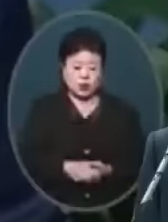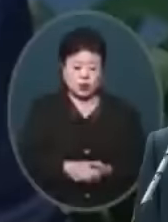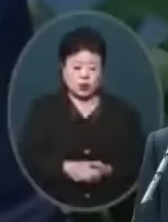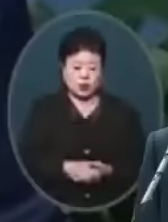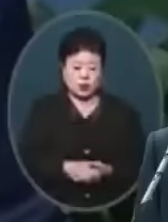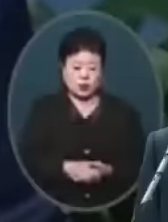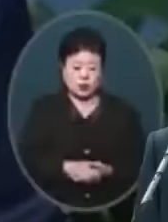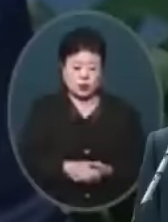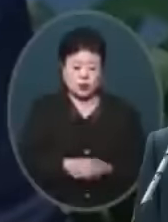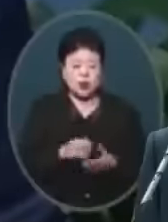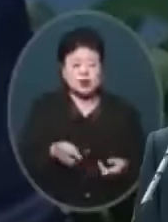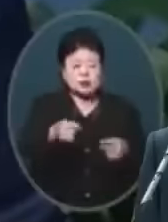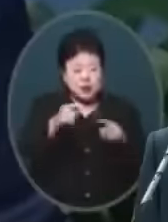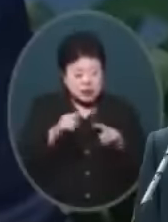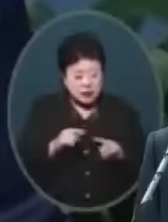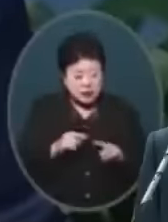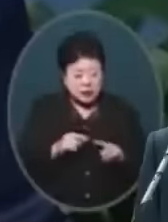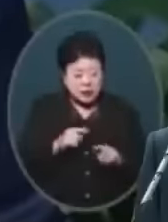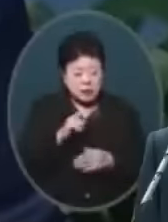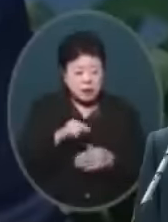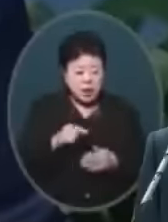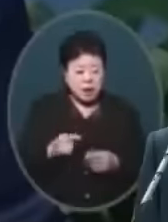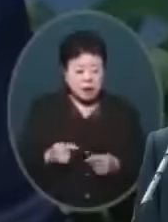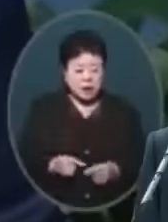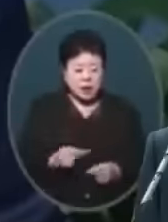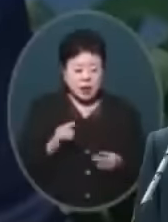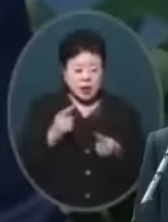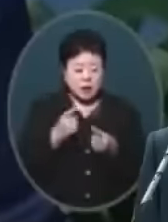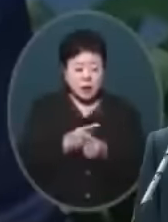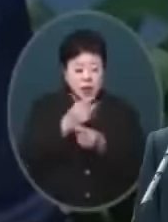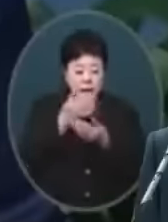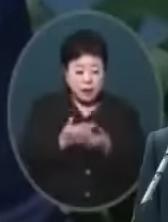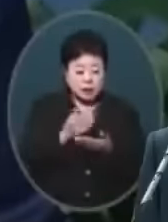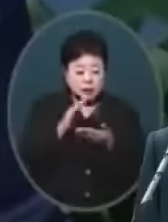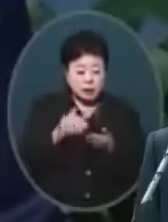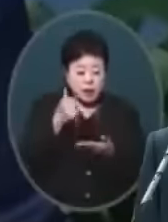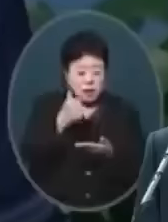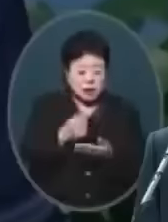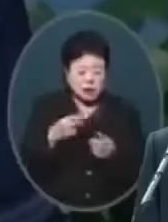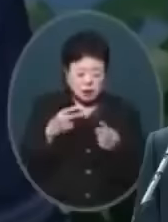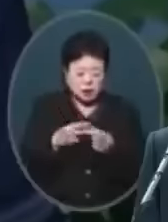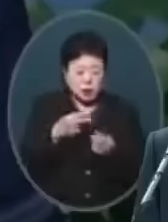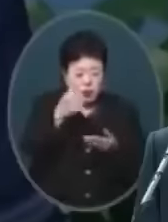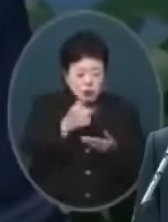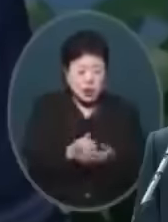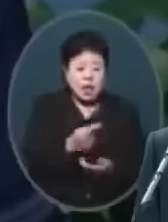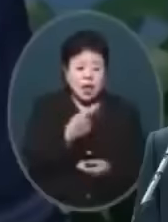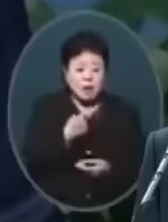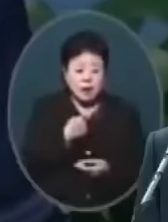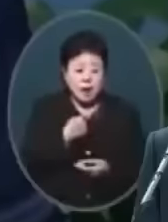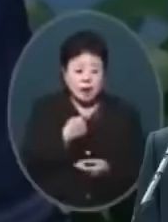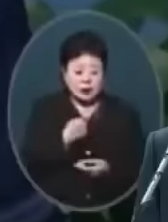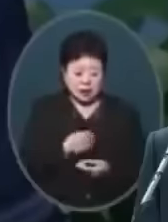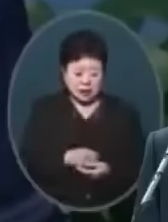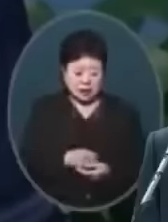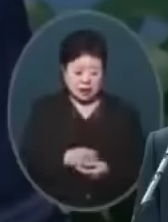거의 들어와서 마음의 변화를 받고 난 다음에 재범한